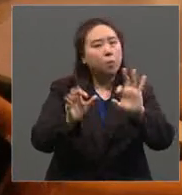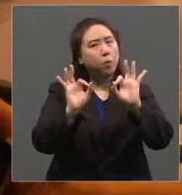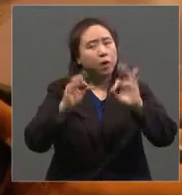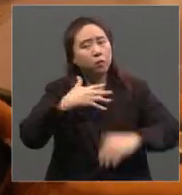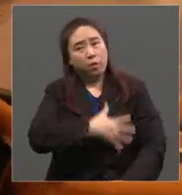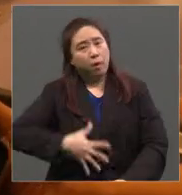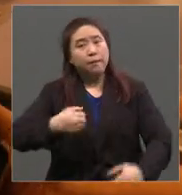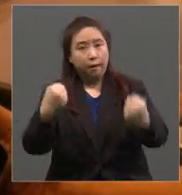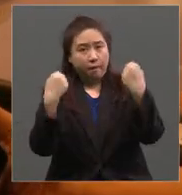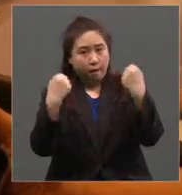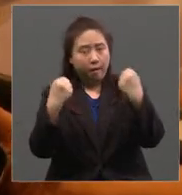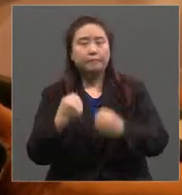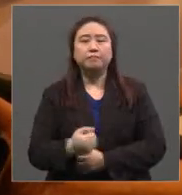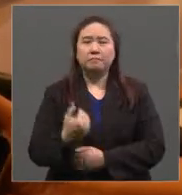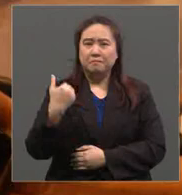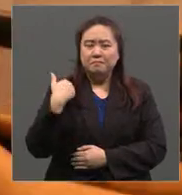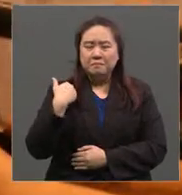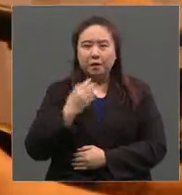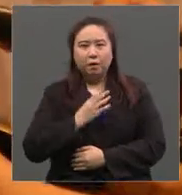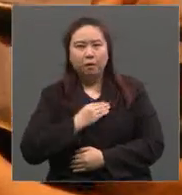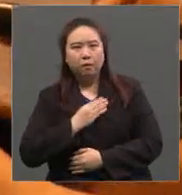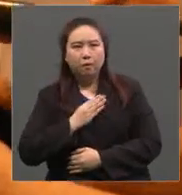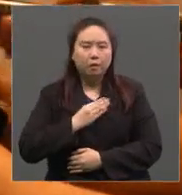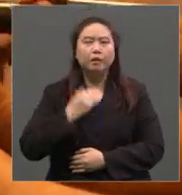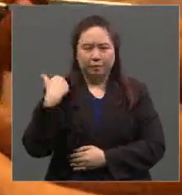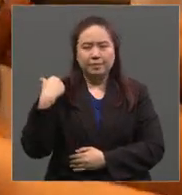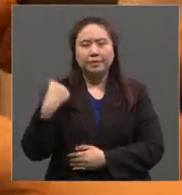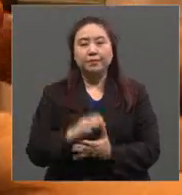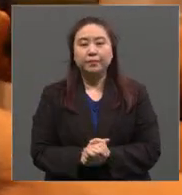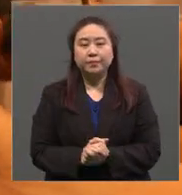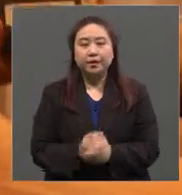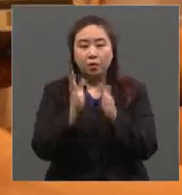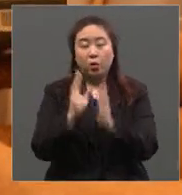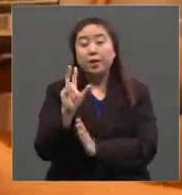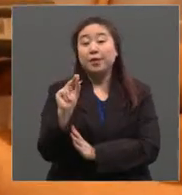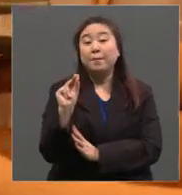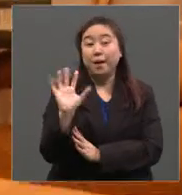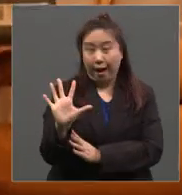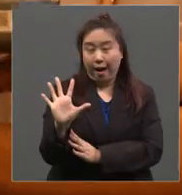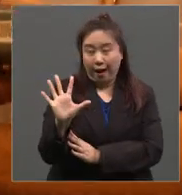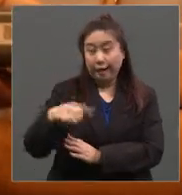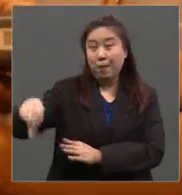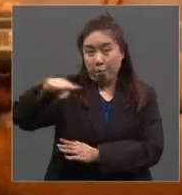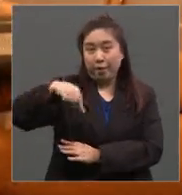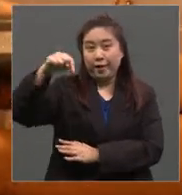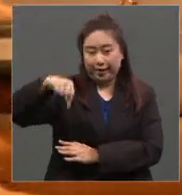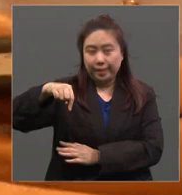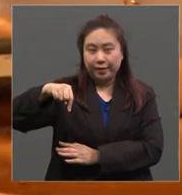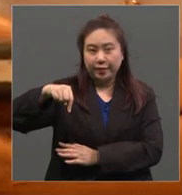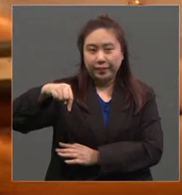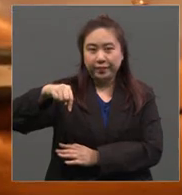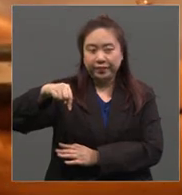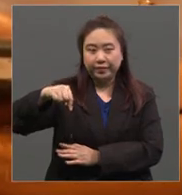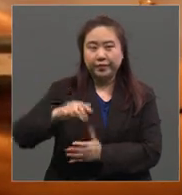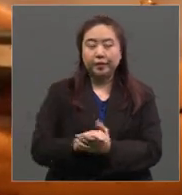แรงดียังมีตกอกตกใจบางครั้ง จริงๆ35คนเนี่ยครับก็โดยเป้าเนี่ยที่ม